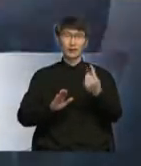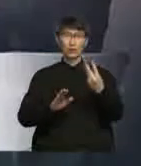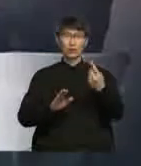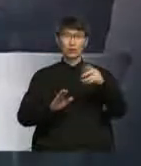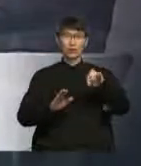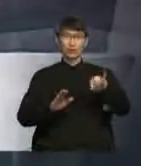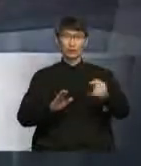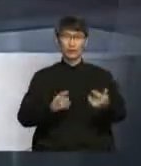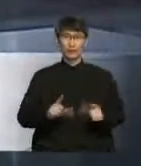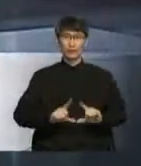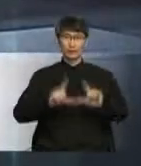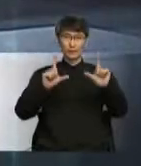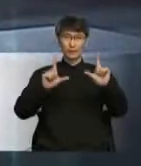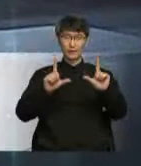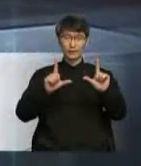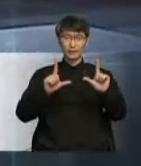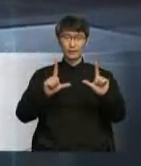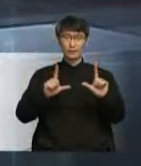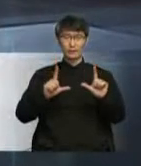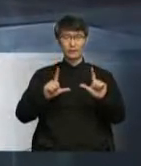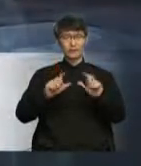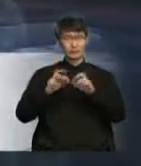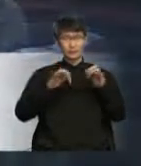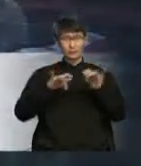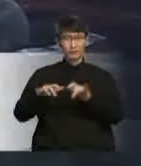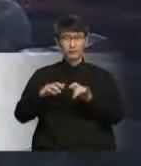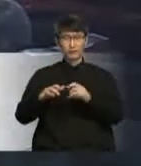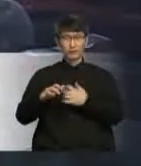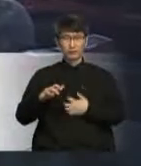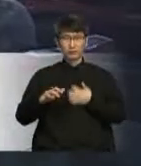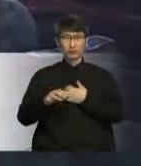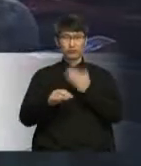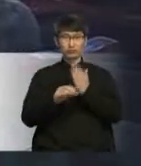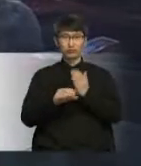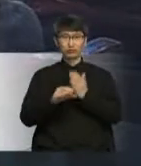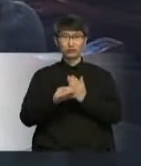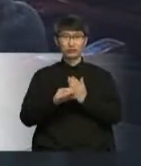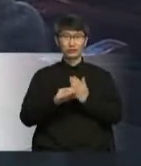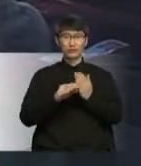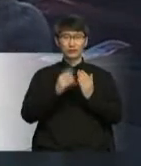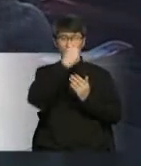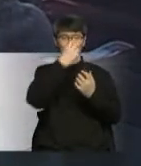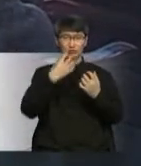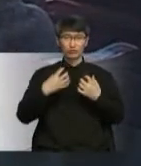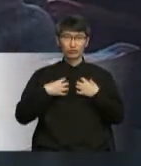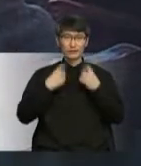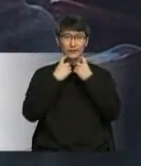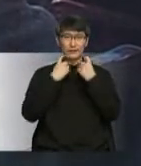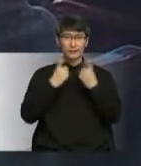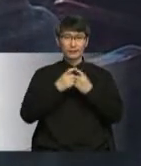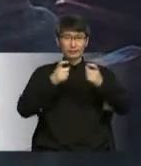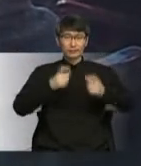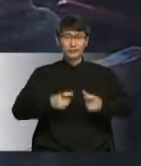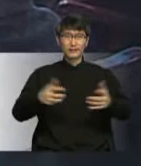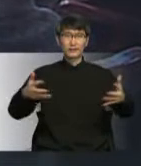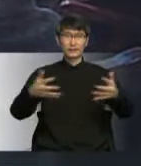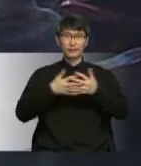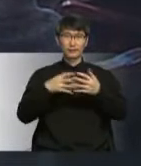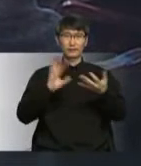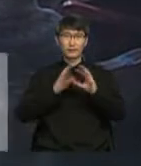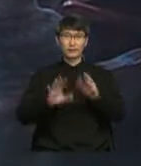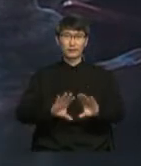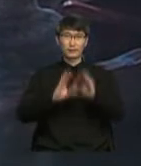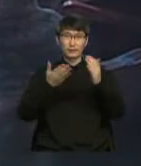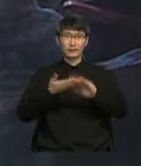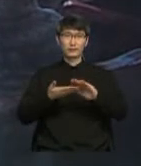인파가 몰려들 것으로 예상되면서 노심초사 하고 있는데요 민과 관이 방역대책 을 공유하고 협의하는 연석회의 가